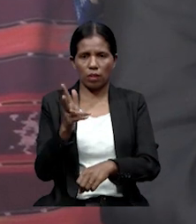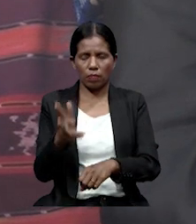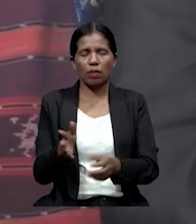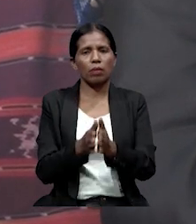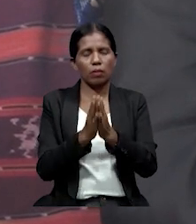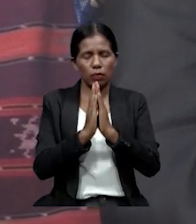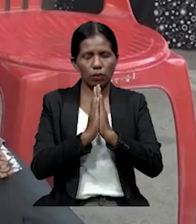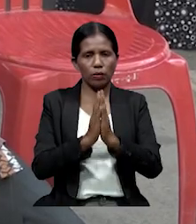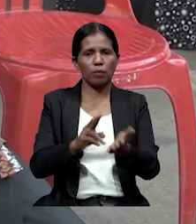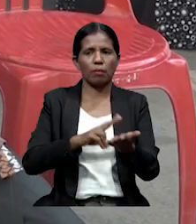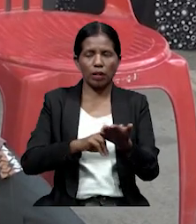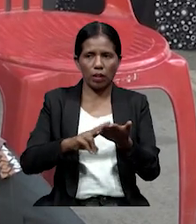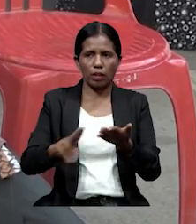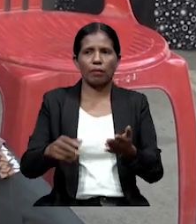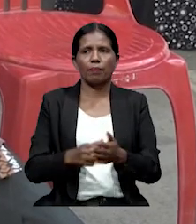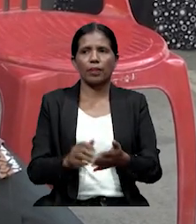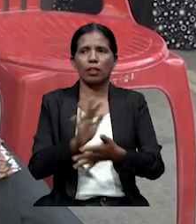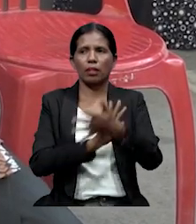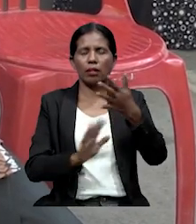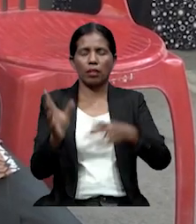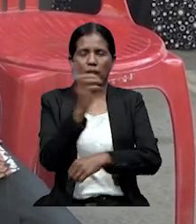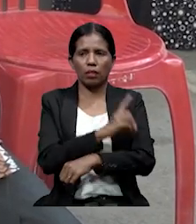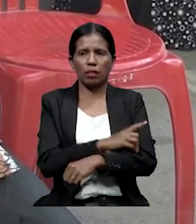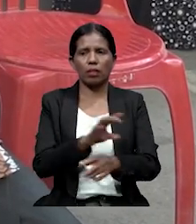husu perdaun. Ia selebrasaun Loron Idul Fitri ne